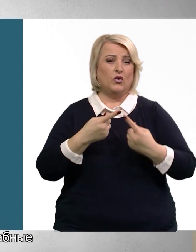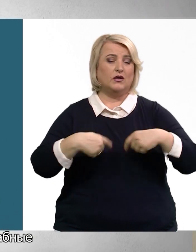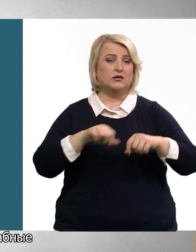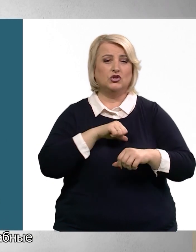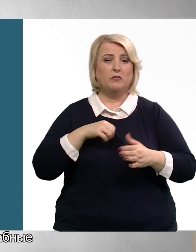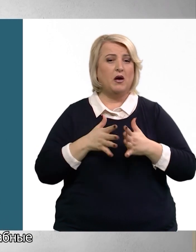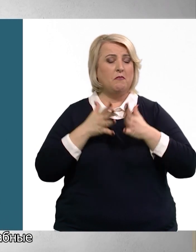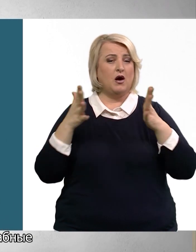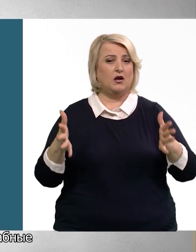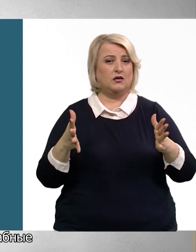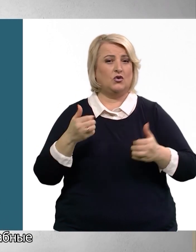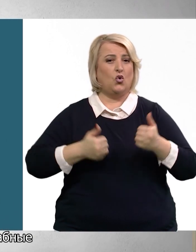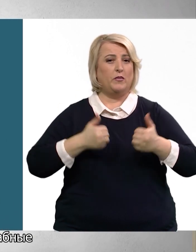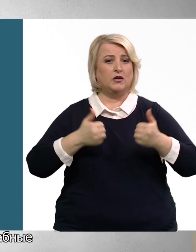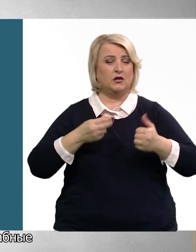cel mai mare